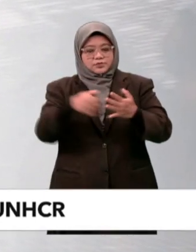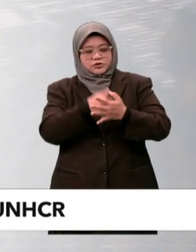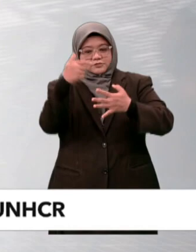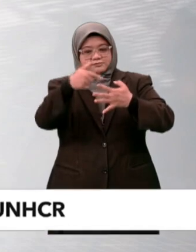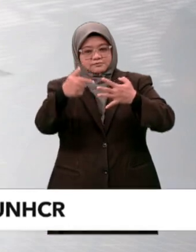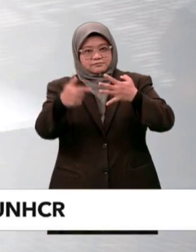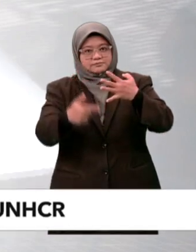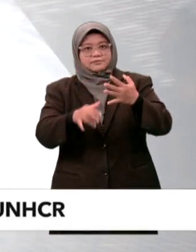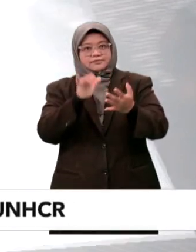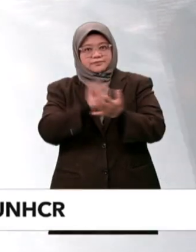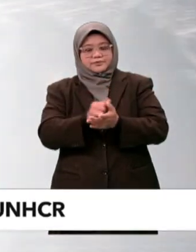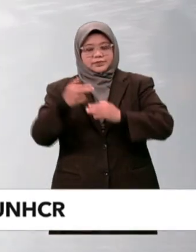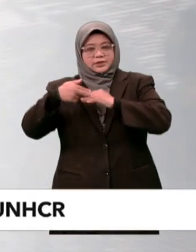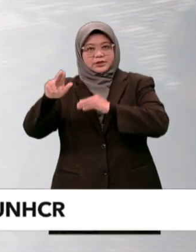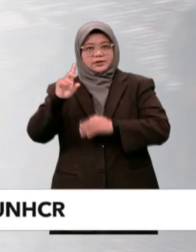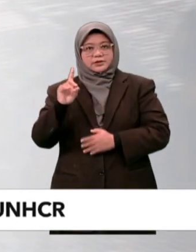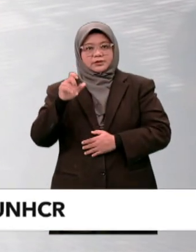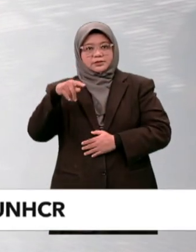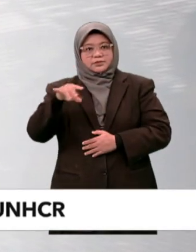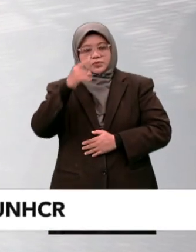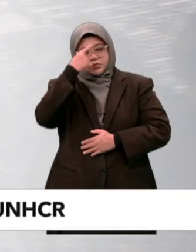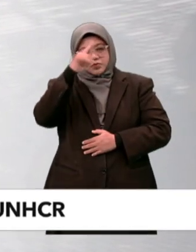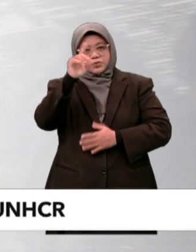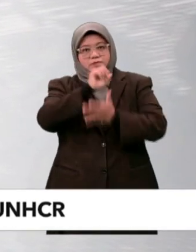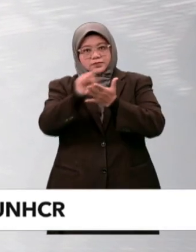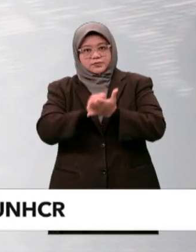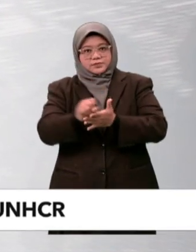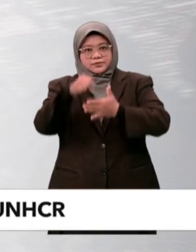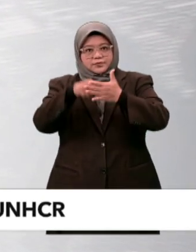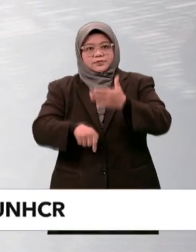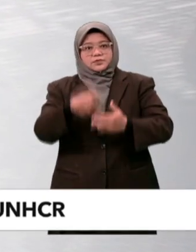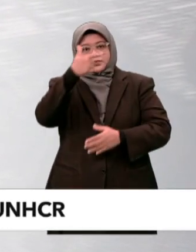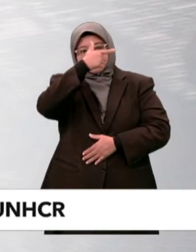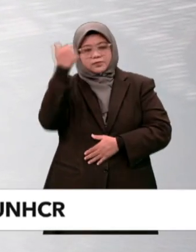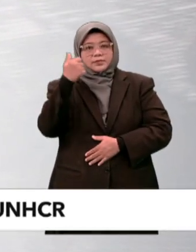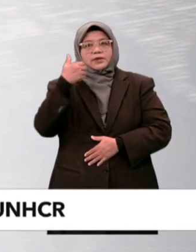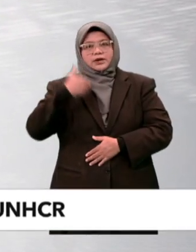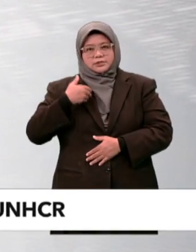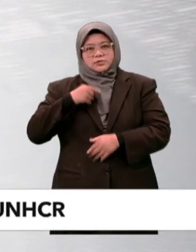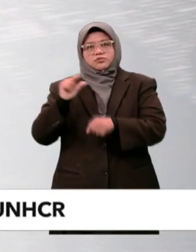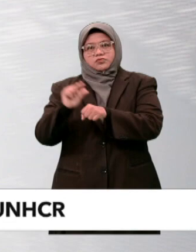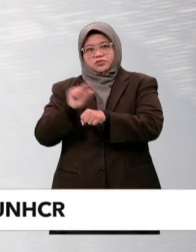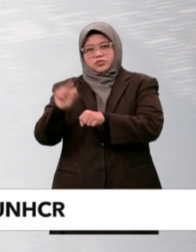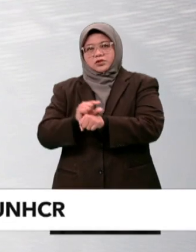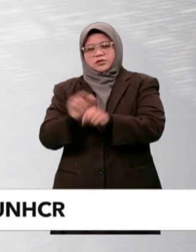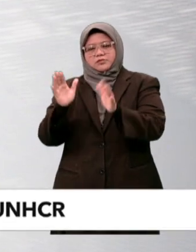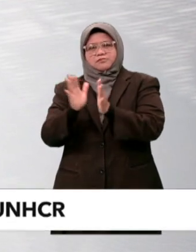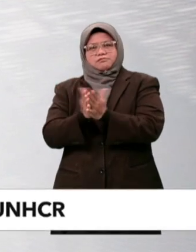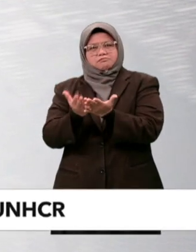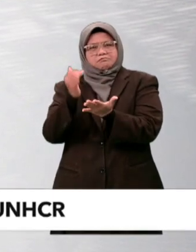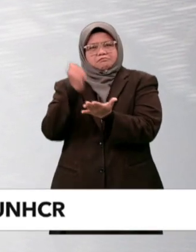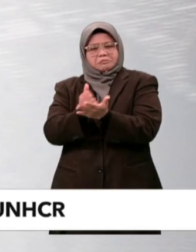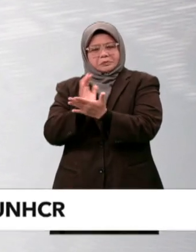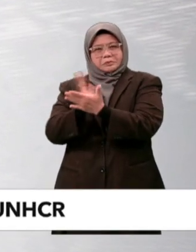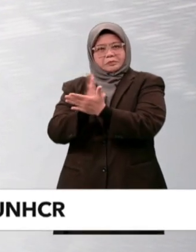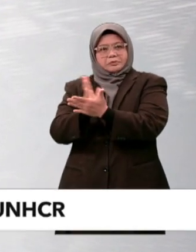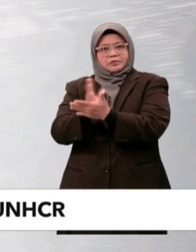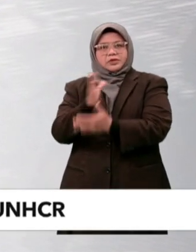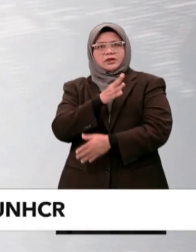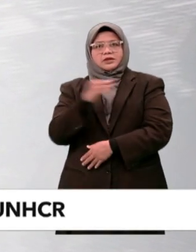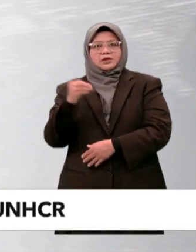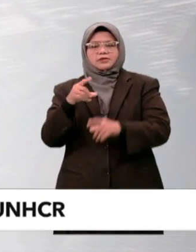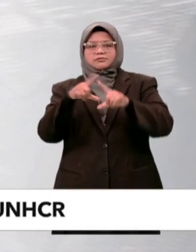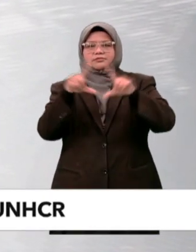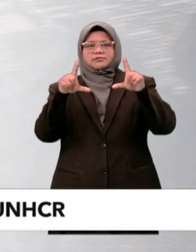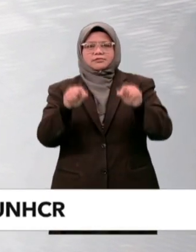itu dibawa ke Depok tahanan untuk sesatan lebih lanjut karena terdapat dalam kalangan mereka menggunakan dokumen meragukan khususnya pemegang